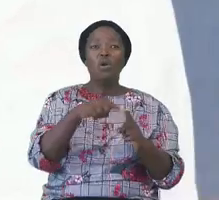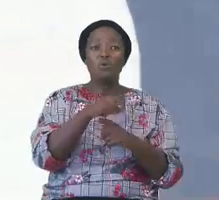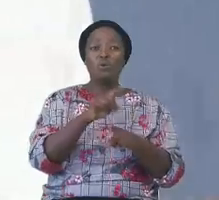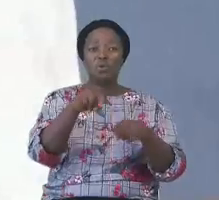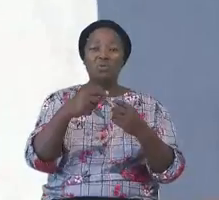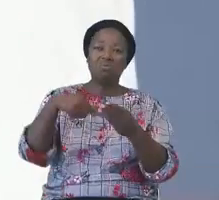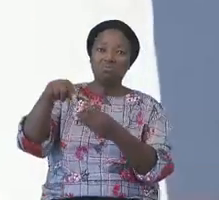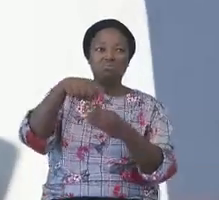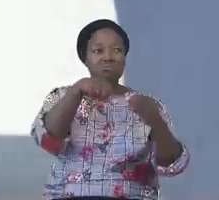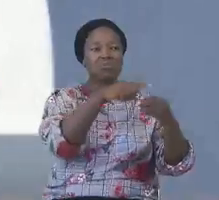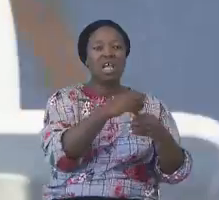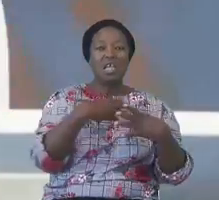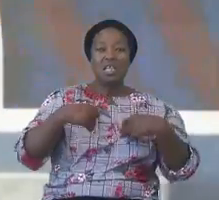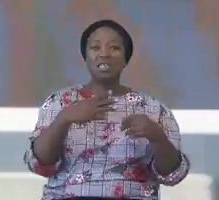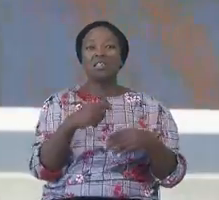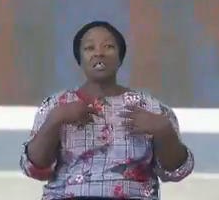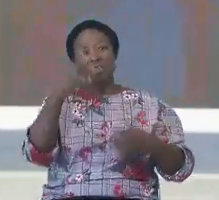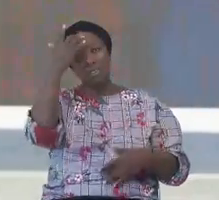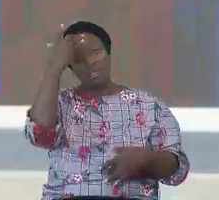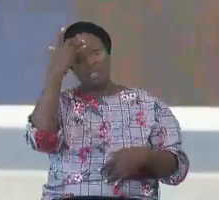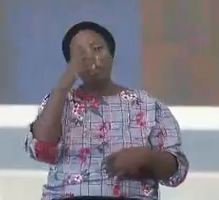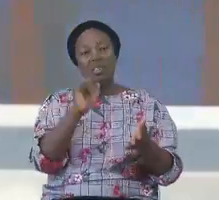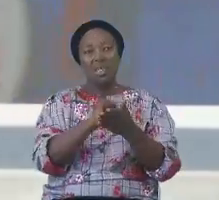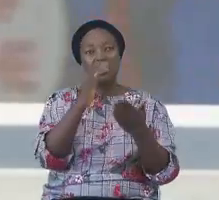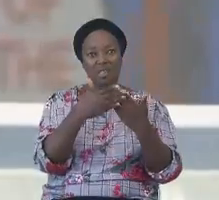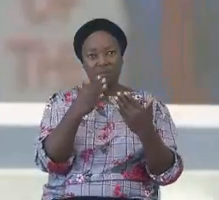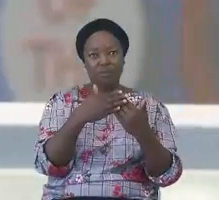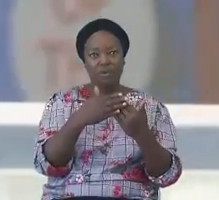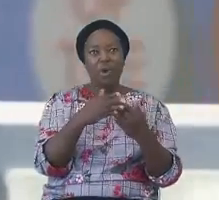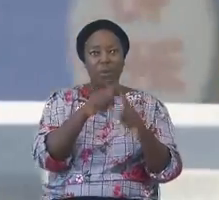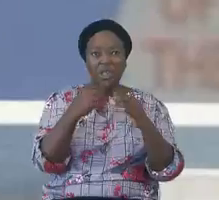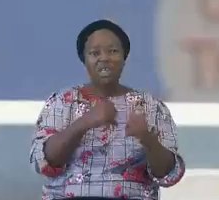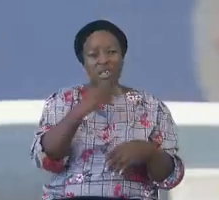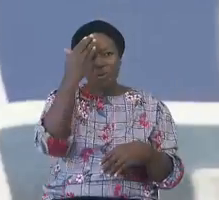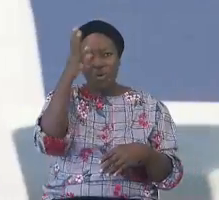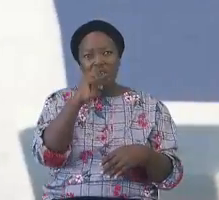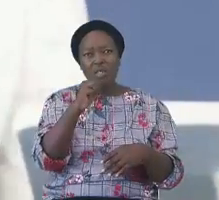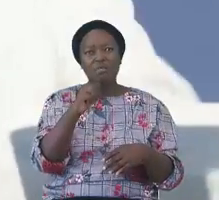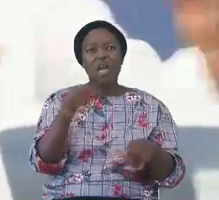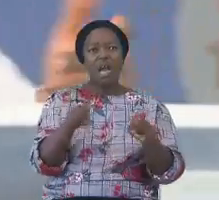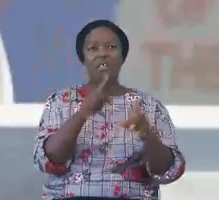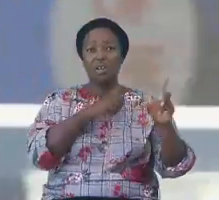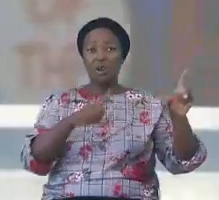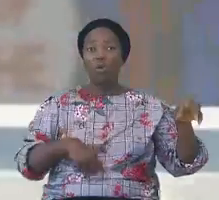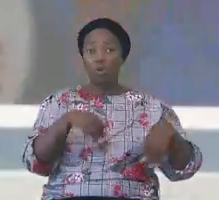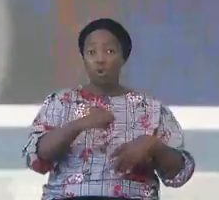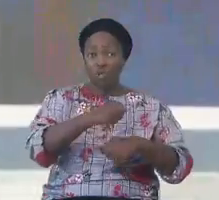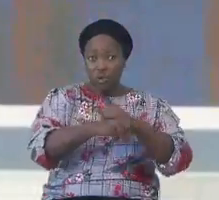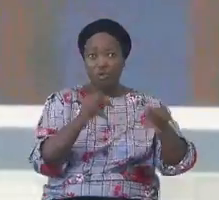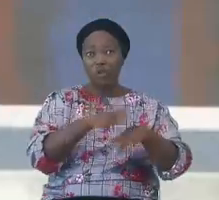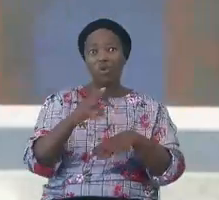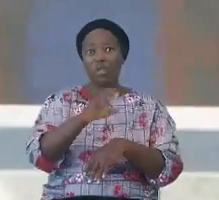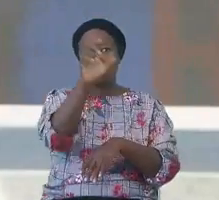des gens qui ont reconnu le Seigneur pendant qu'il allait guérissant les malades. C'est simple, mais